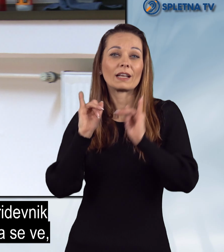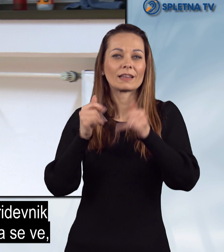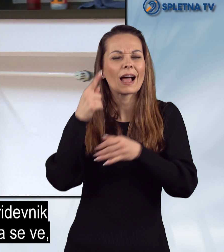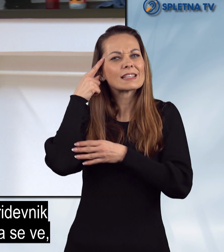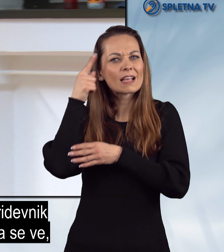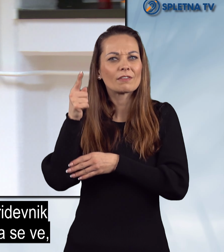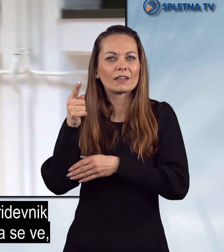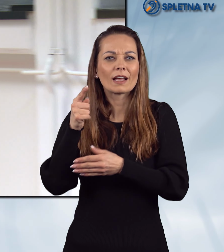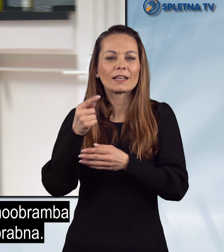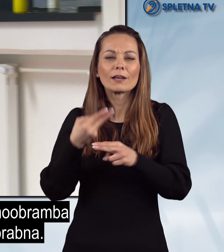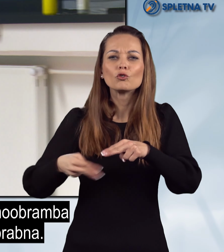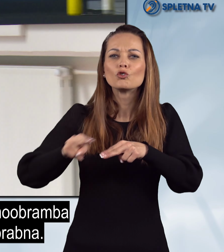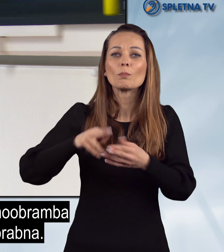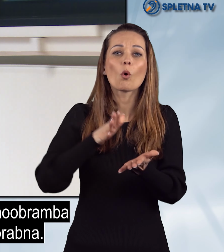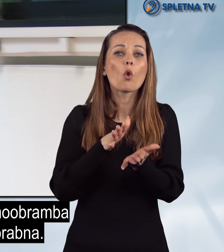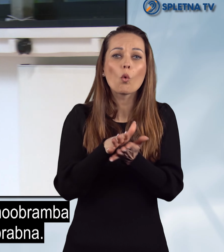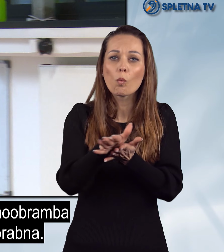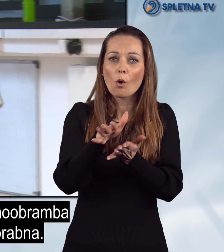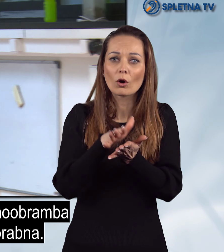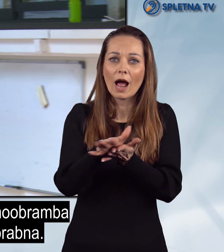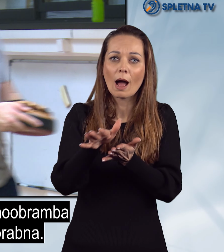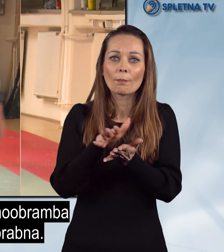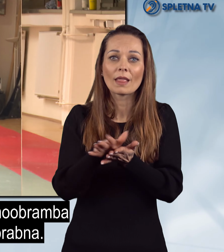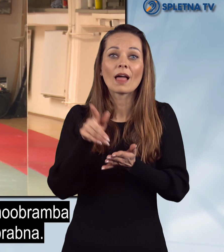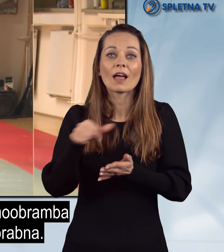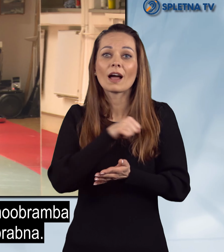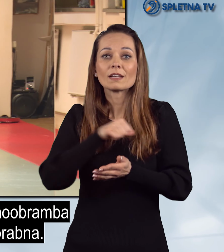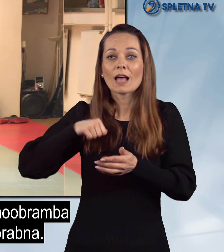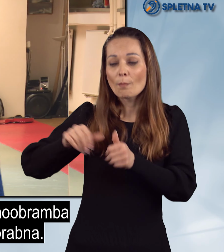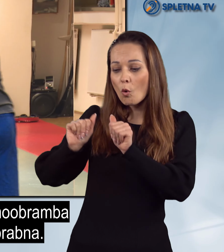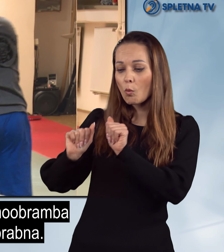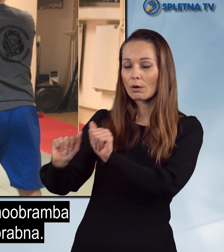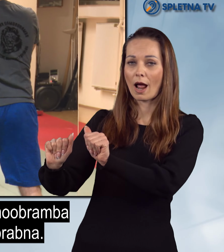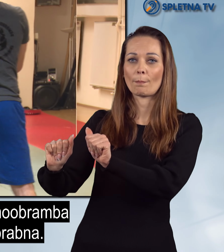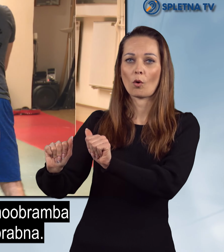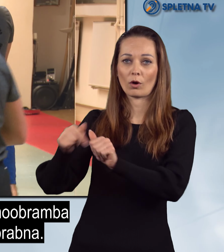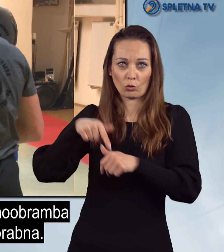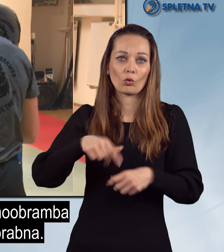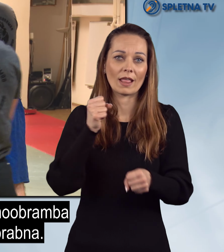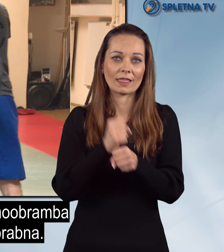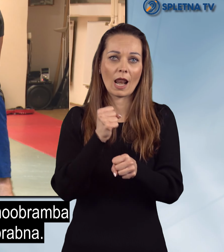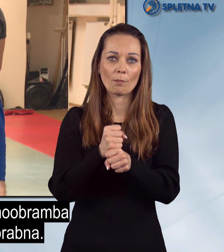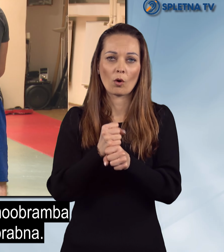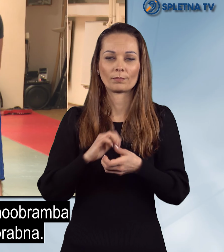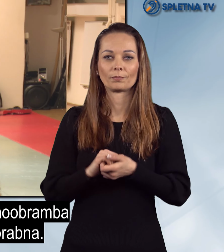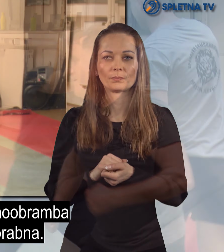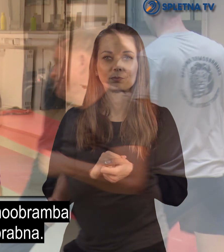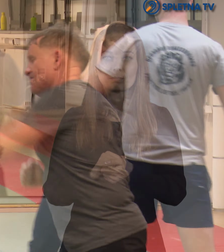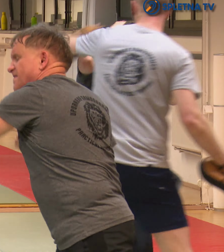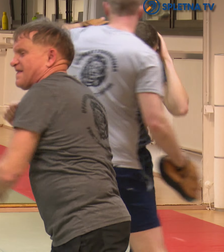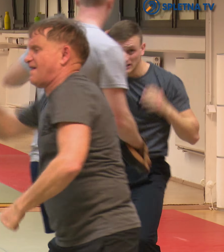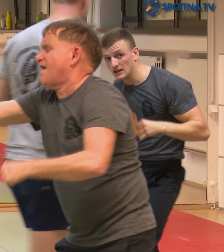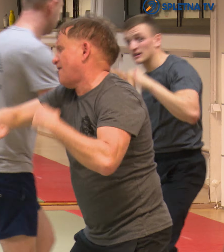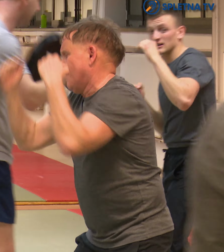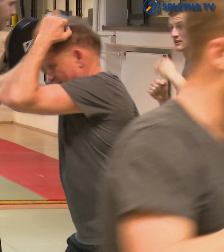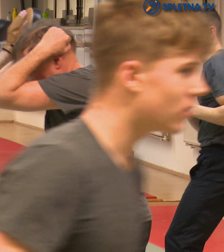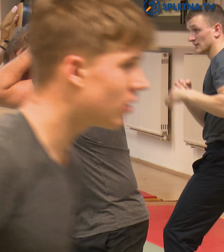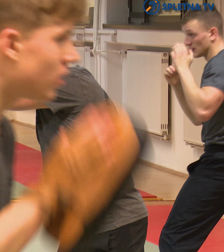zraven, da se ve, da je čim bolj uporabna ta samoobramba, ki jo pač mi tukaj delamo.